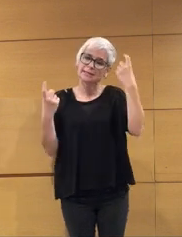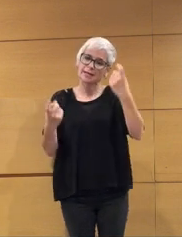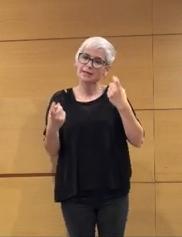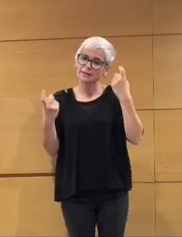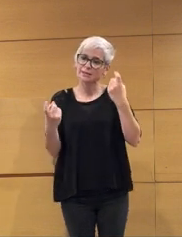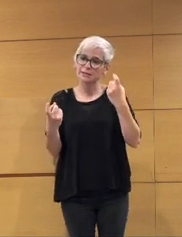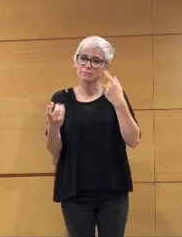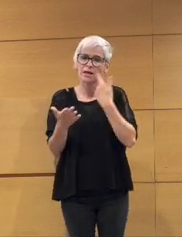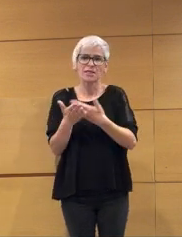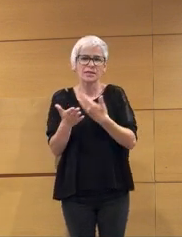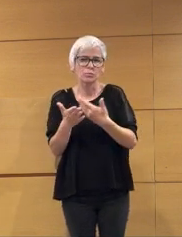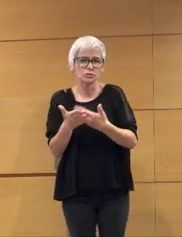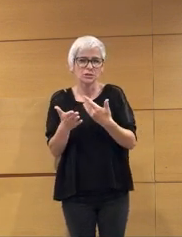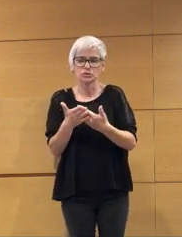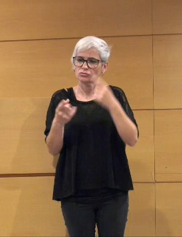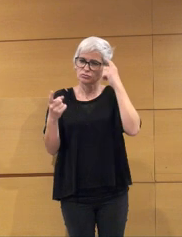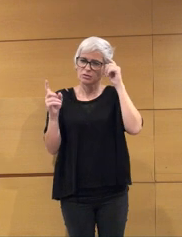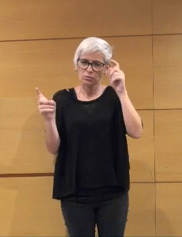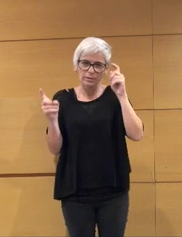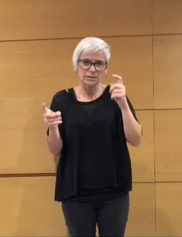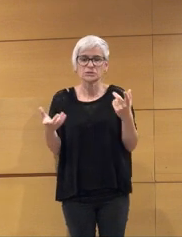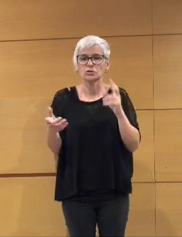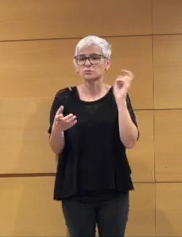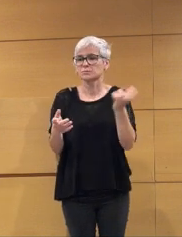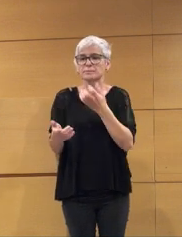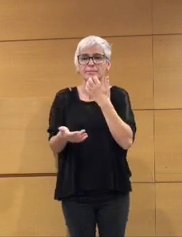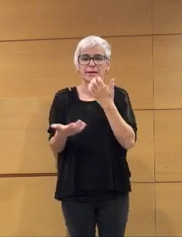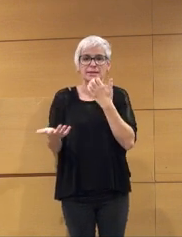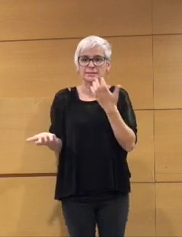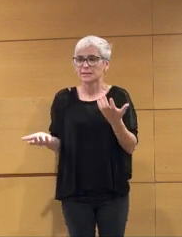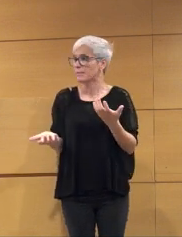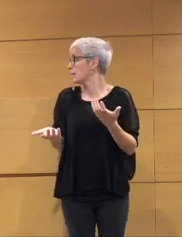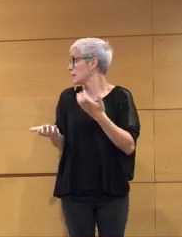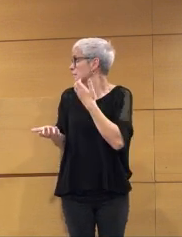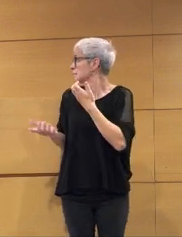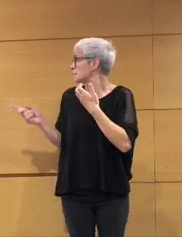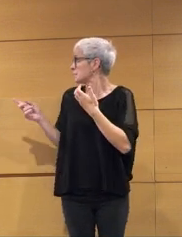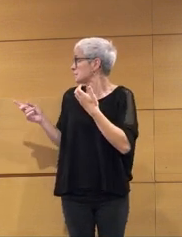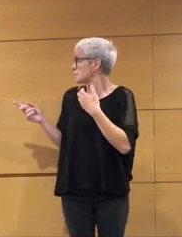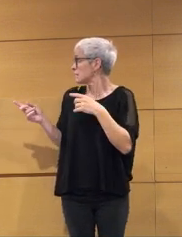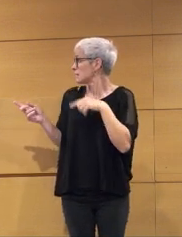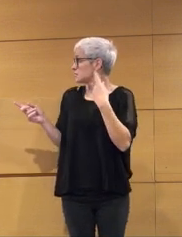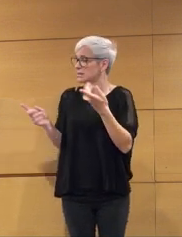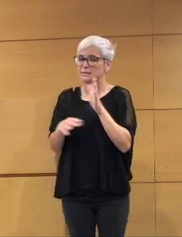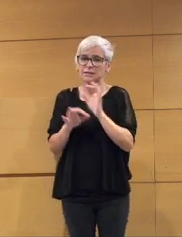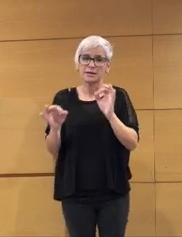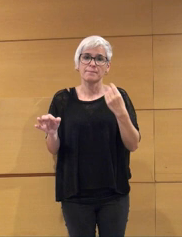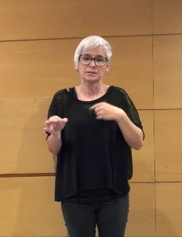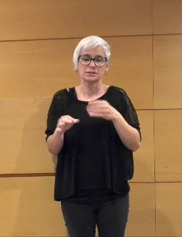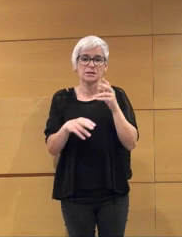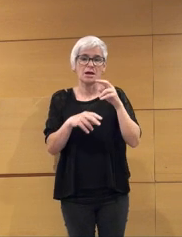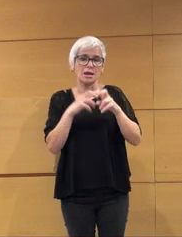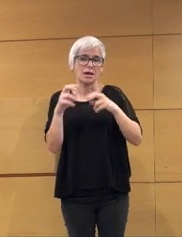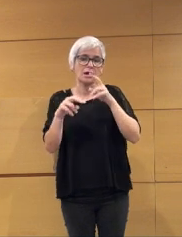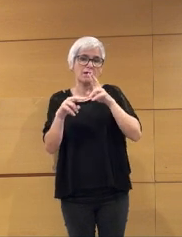fer demostracions, generar recomanacions. Per exemple, si algú li interessa, després jo puc enviar aquests fullets. Vam anar a la Fira de Teatre